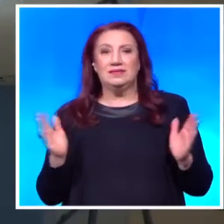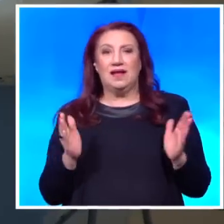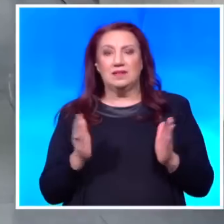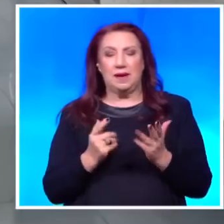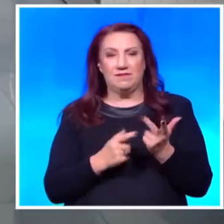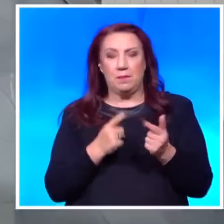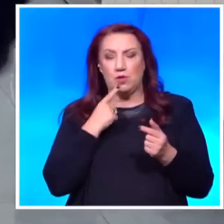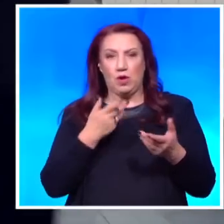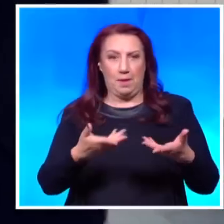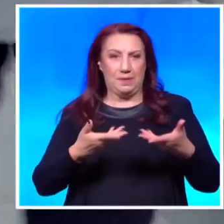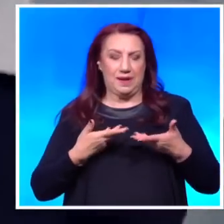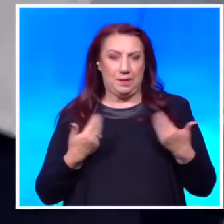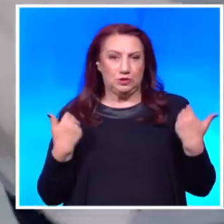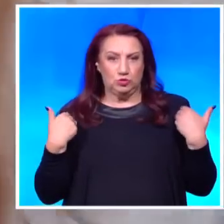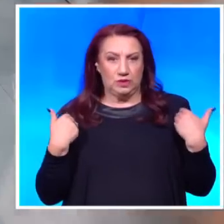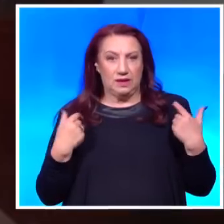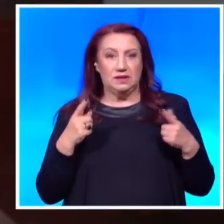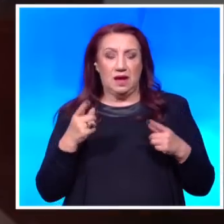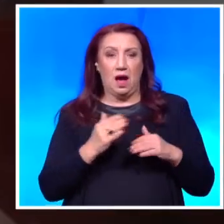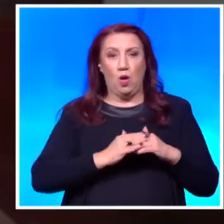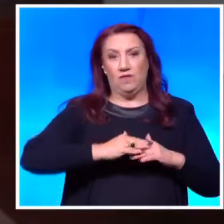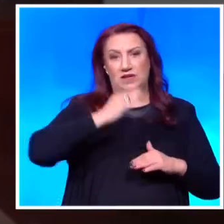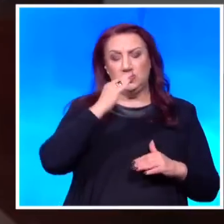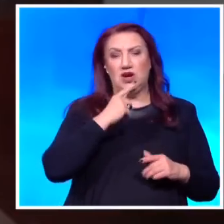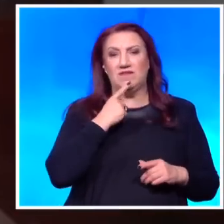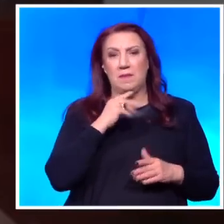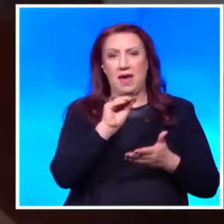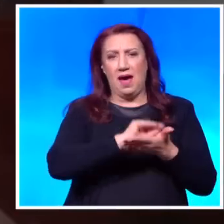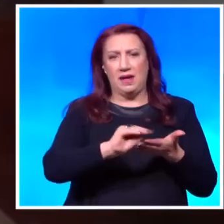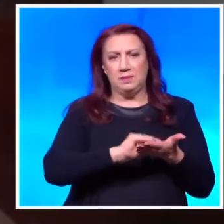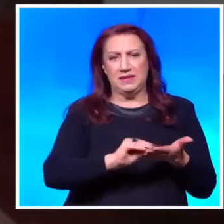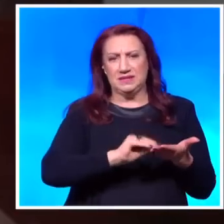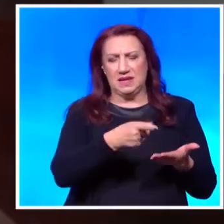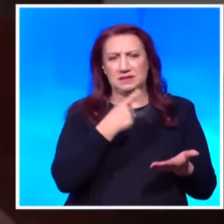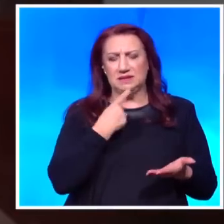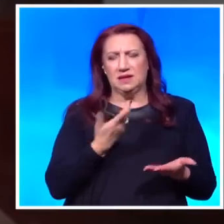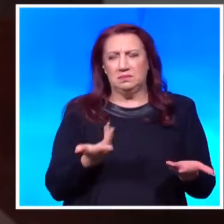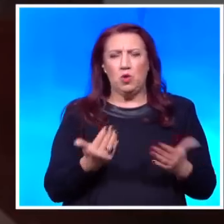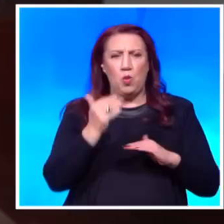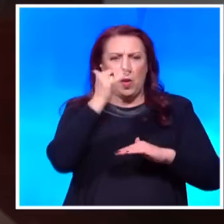да го увеличаваме в администрация и управление, където са ни от най-низките